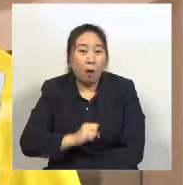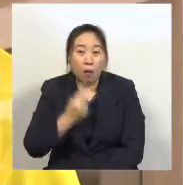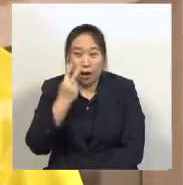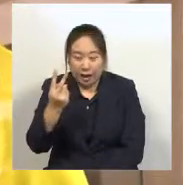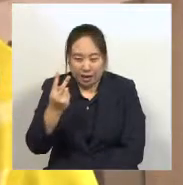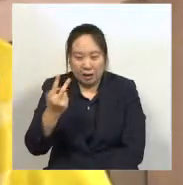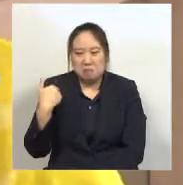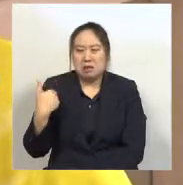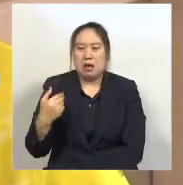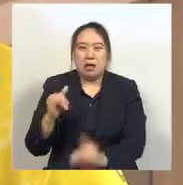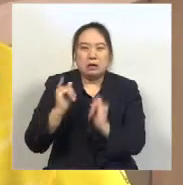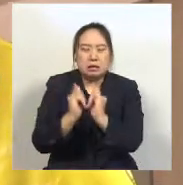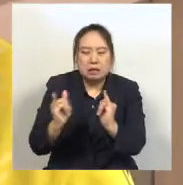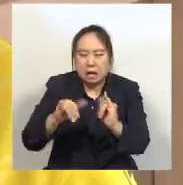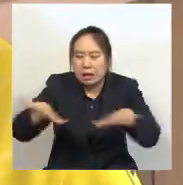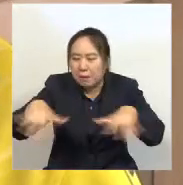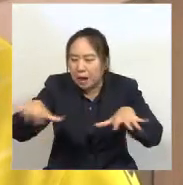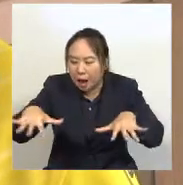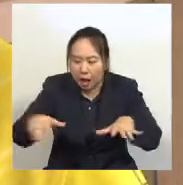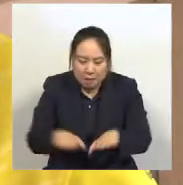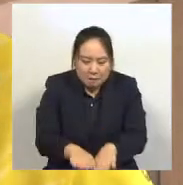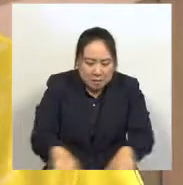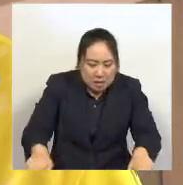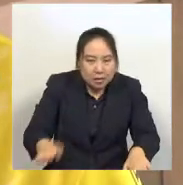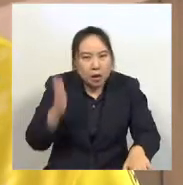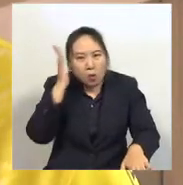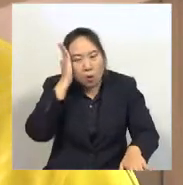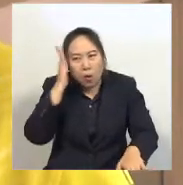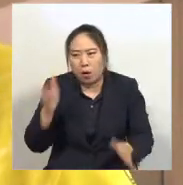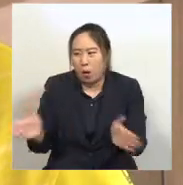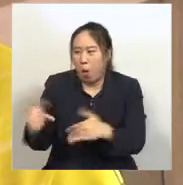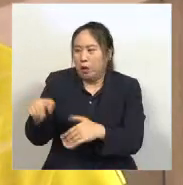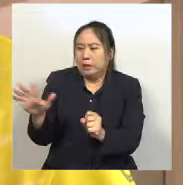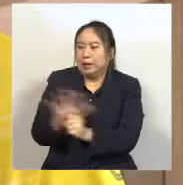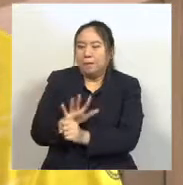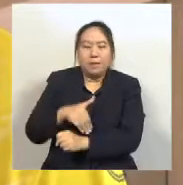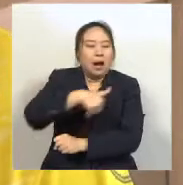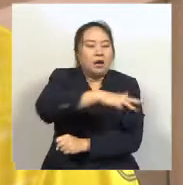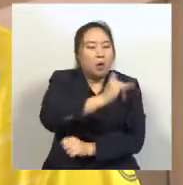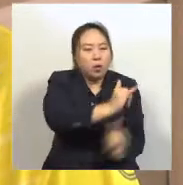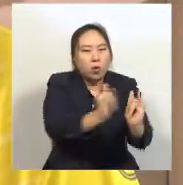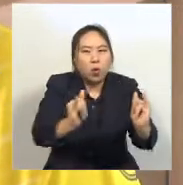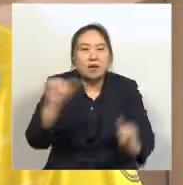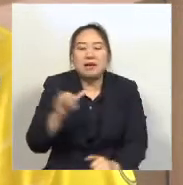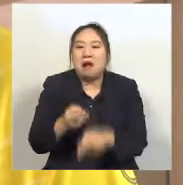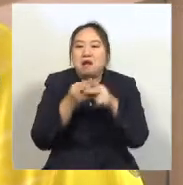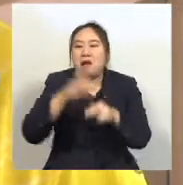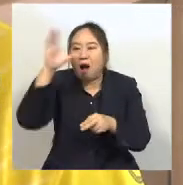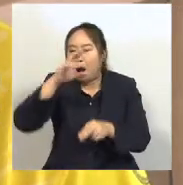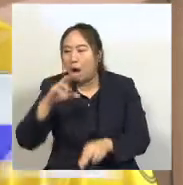มานอนกับพื้นบ้างเนาะเตียงไม้ธรรมดาบางทีข้างในเต็มก็มานอนล้นออกมาข้างนอกญาติคนไข้ก็ต้องหาที่นอนเอาเองอะไรเงี้ยเราก็รู้สึก